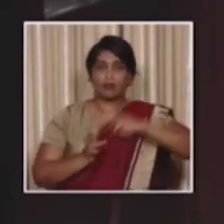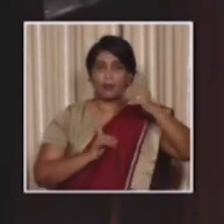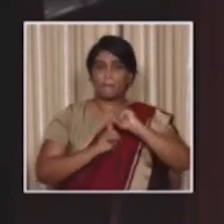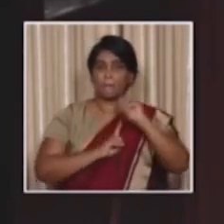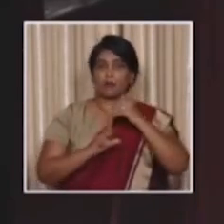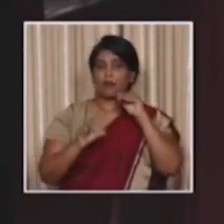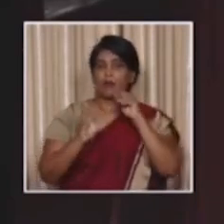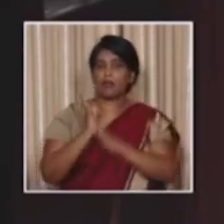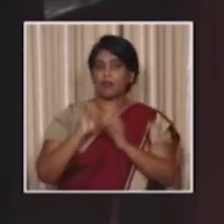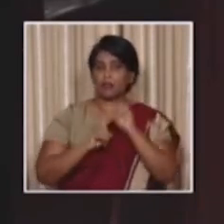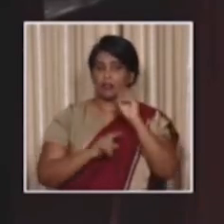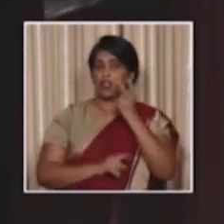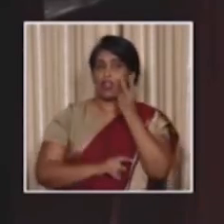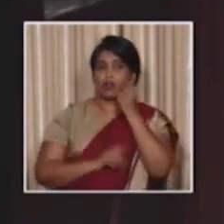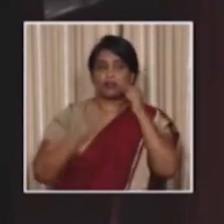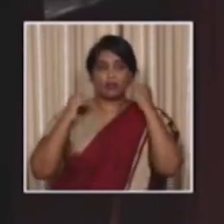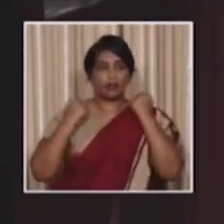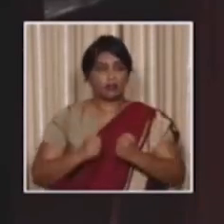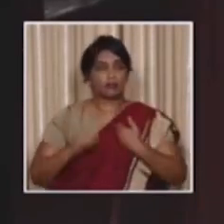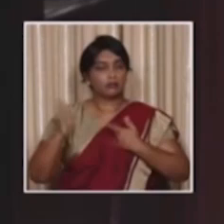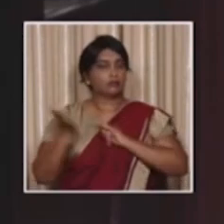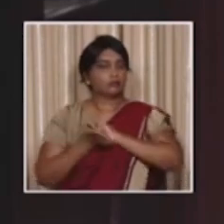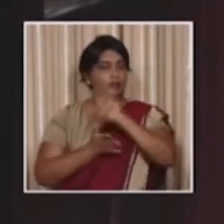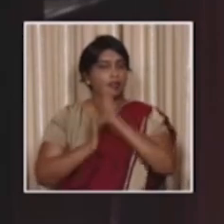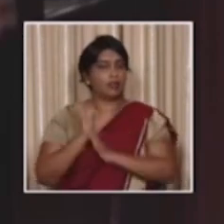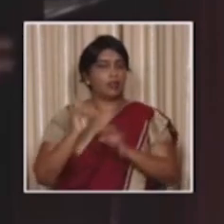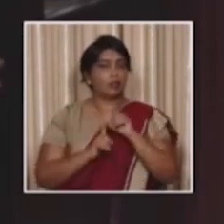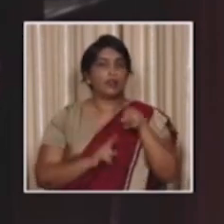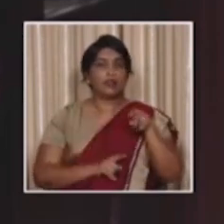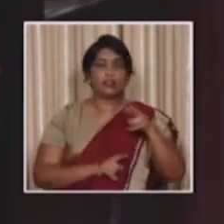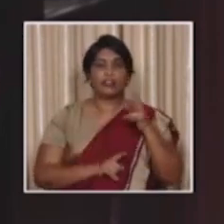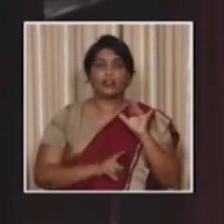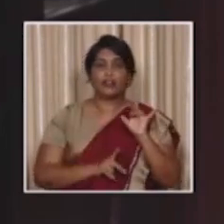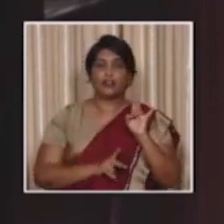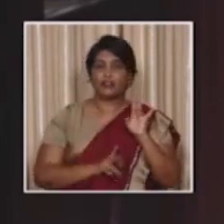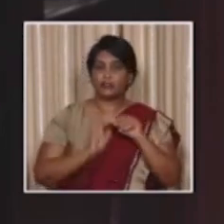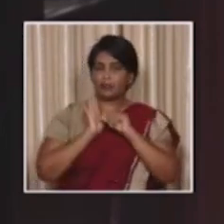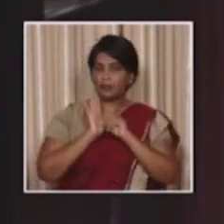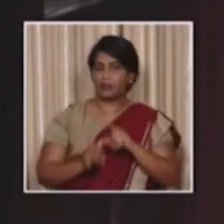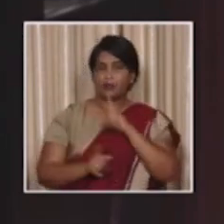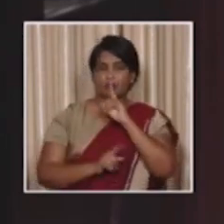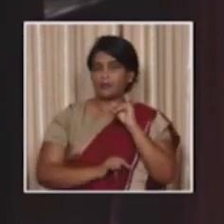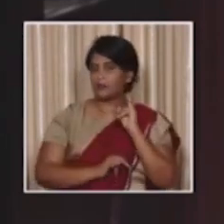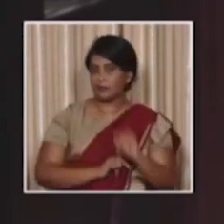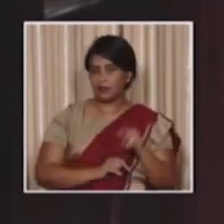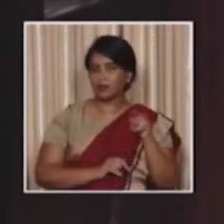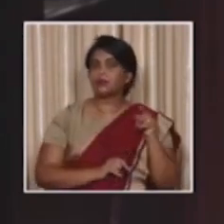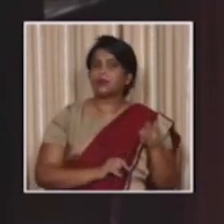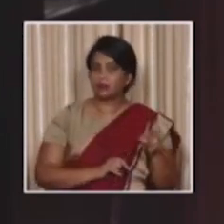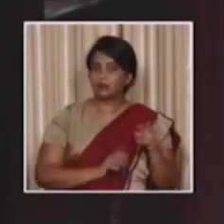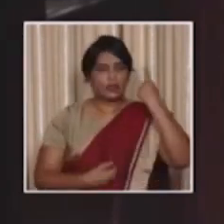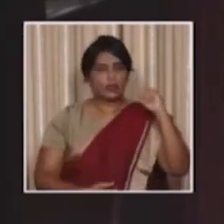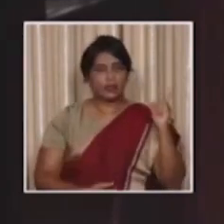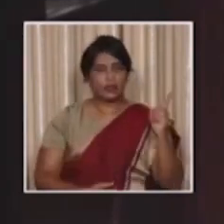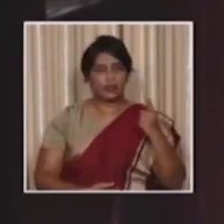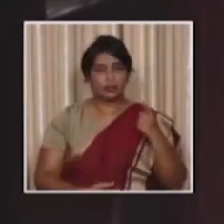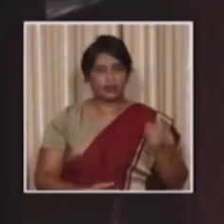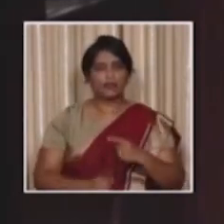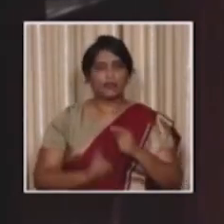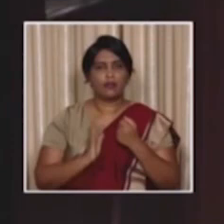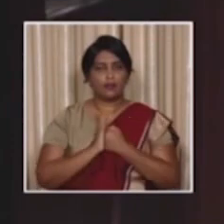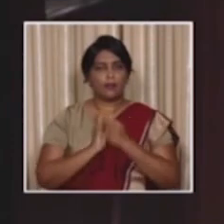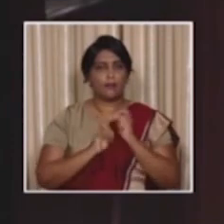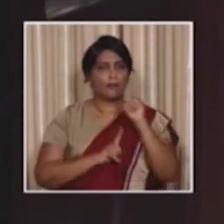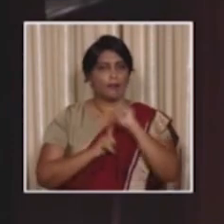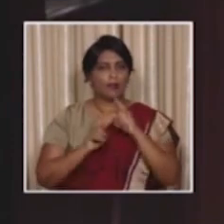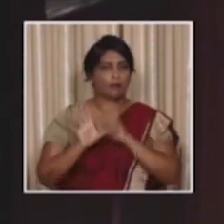உருவாகவில்லை. நம் வீதியில் பயணிக்கின்றோம், ஆனால் அத்தகைய எதிர்ப்பு வரவில்லை. ஆனால் ஊடகங்கள் அனைத்து நாடாளுமன்ற உறுப்பினர்களையும் விமர்சிக்கும் வகையிலேயே செய்தி